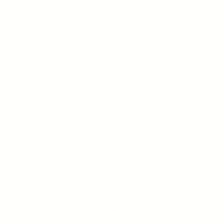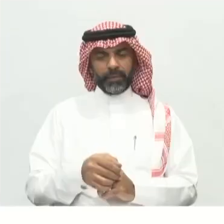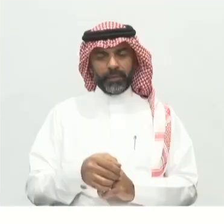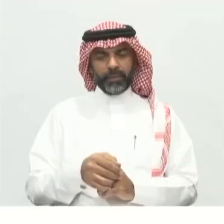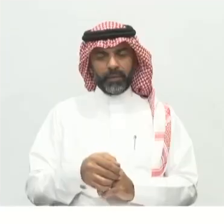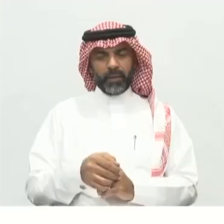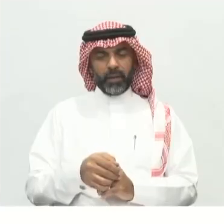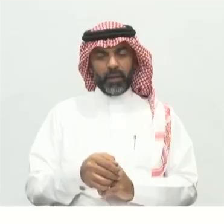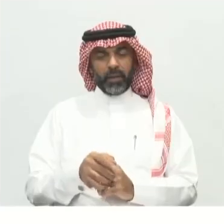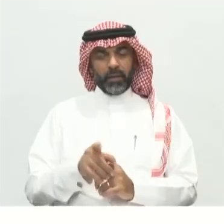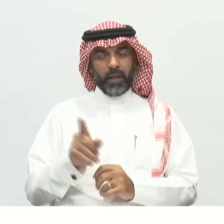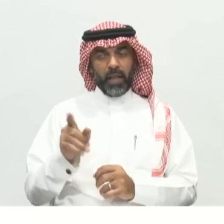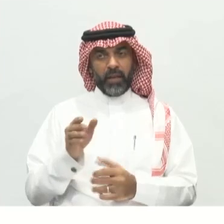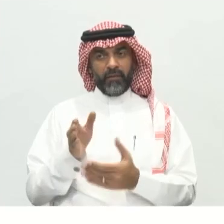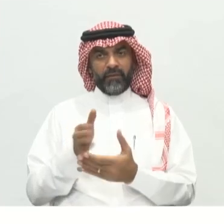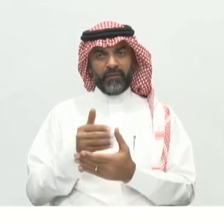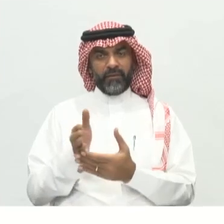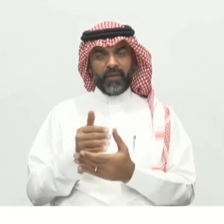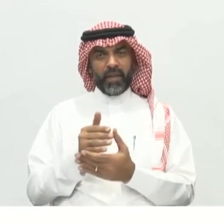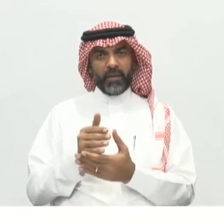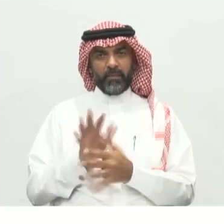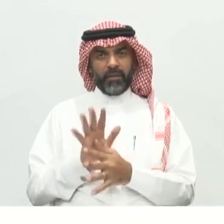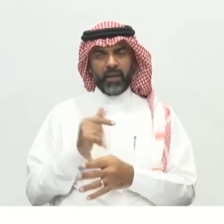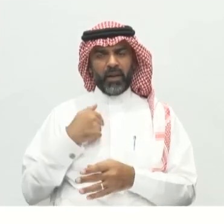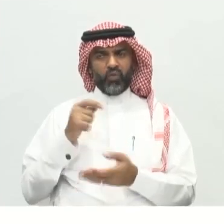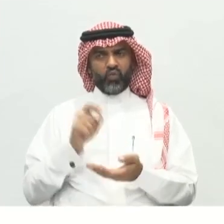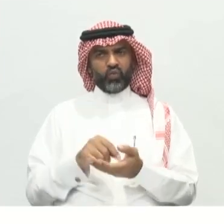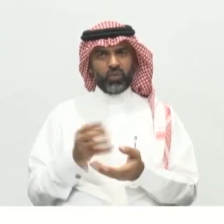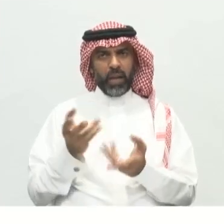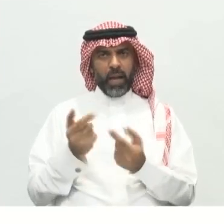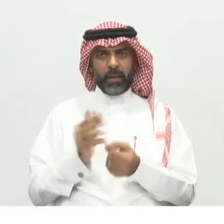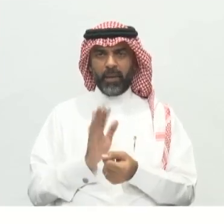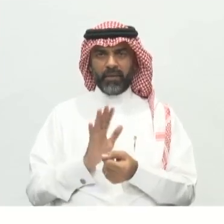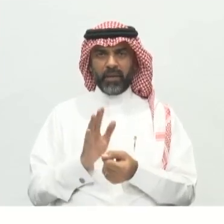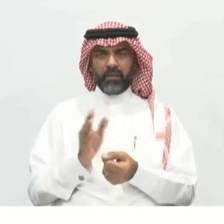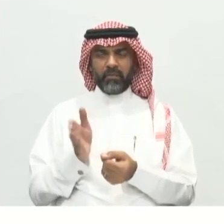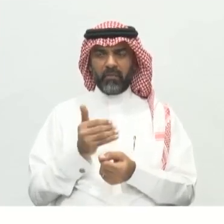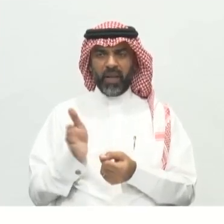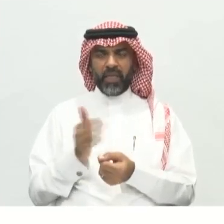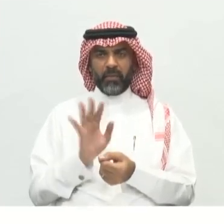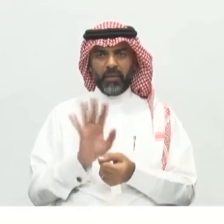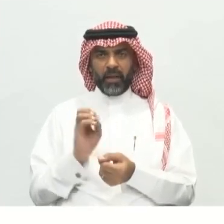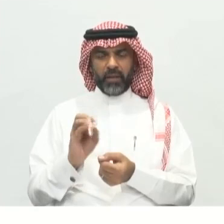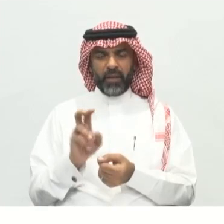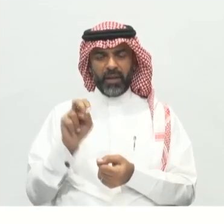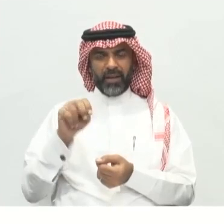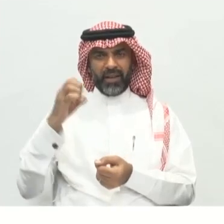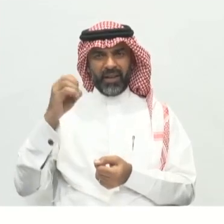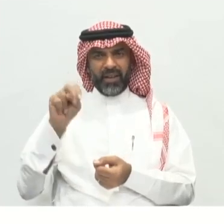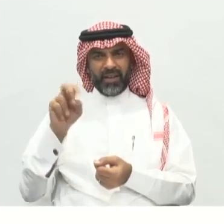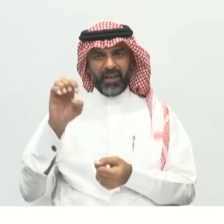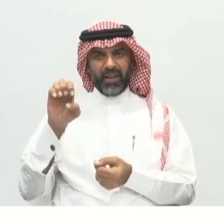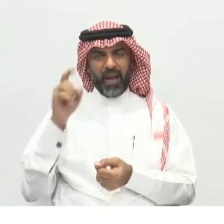اولي جعلنا هذا المتغير ست روت الى الان لم نصل اليه اذا هو ن اي لا يوجد حل الى الان قمنا هنا في حل